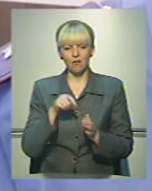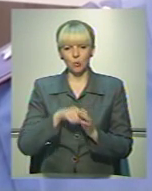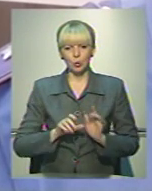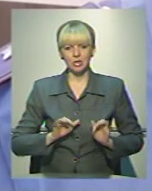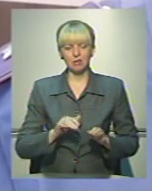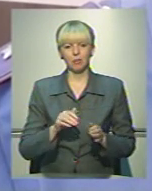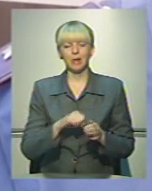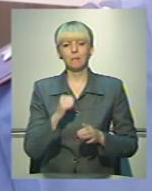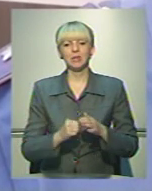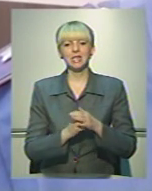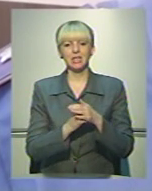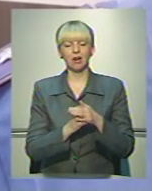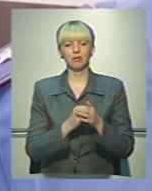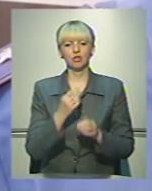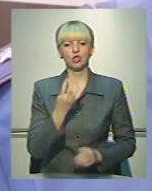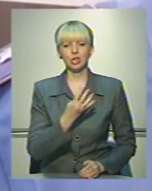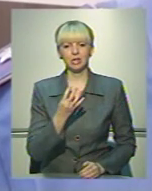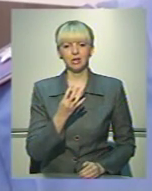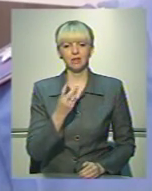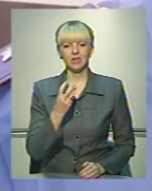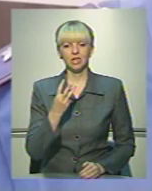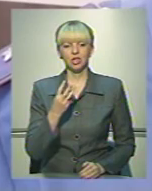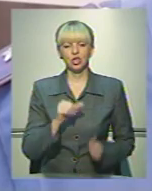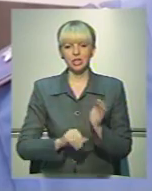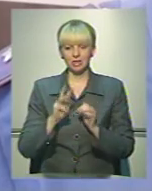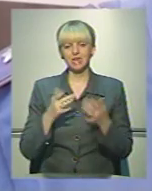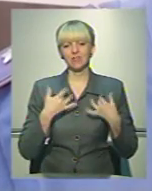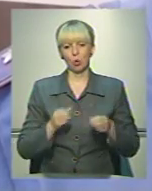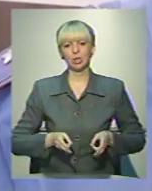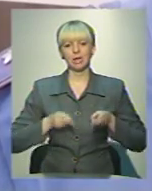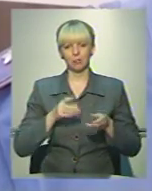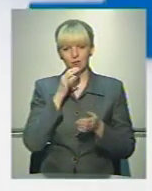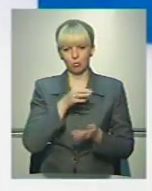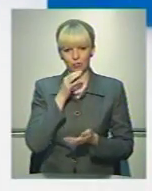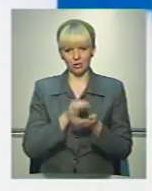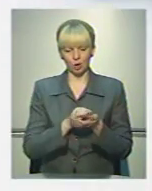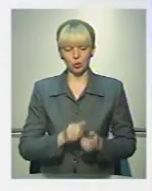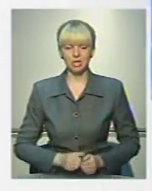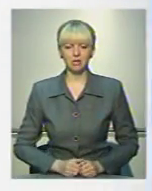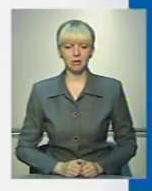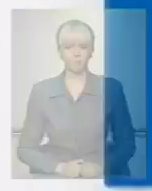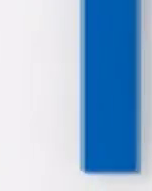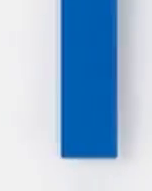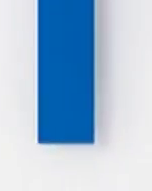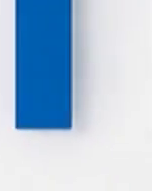підставі частини 3 статті 263 Кримінального кодексу України звільняються від кримінальної відповідальності.